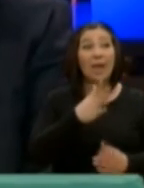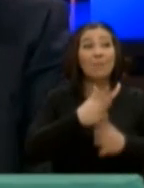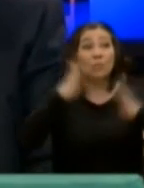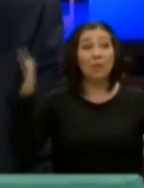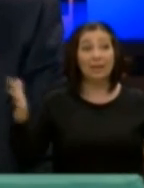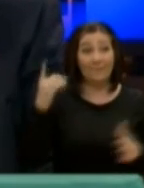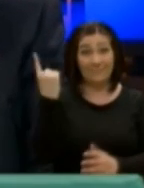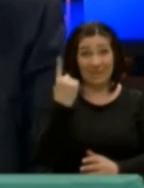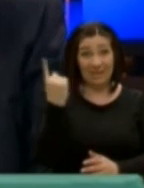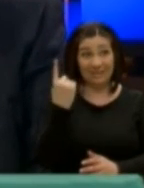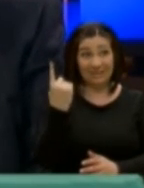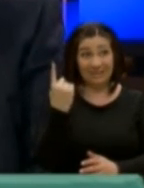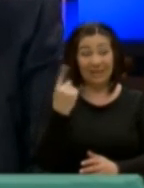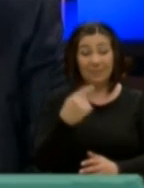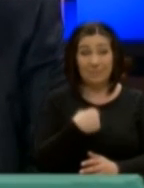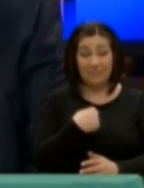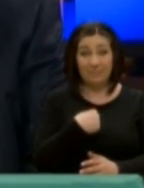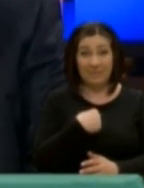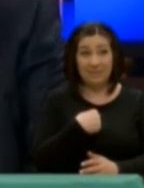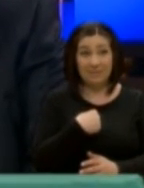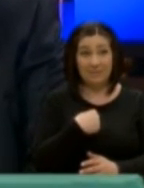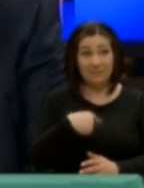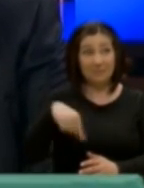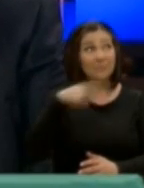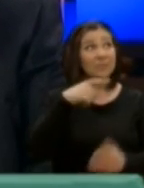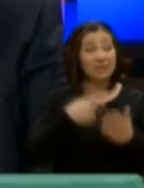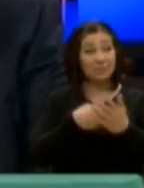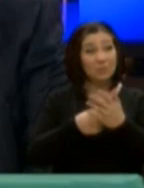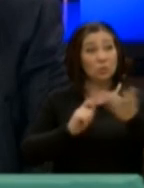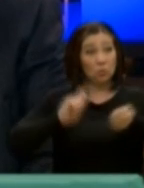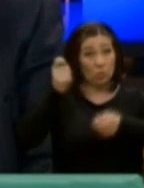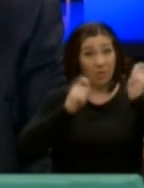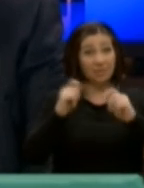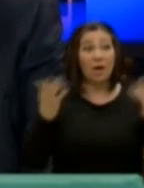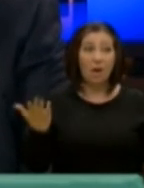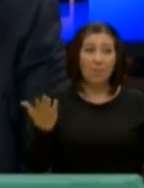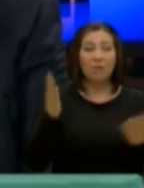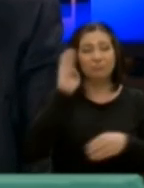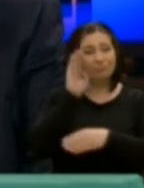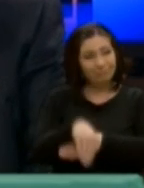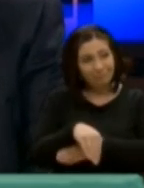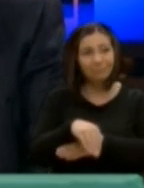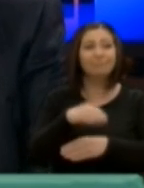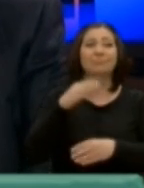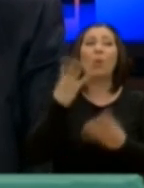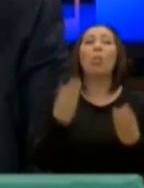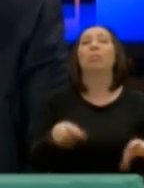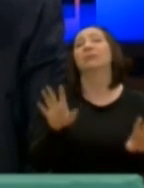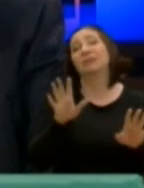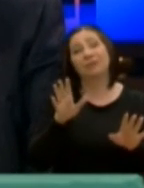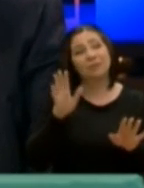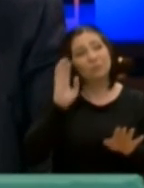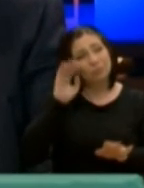tanesi bizim ismimizi kullandı. Fakat hüsrana uğradı, yapamadı çünkü. Öyle mi oldu?